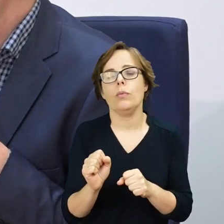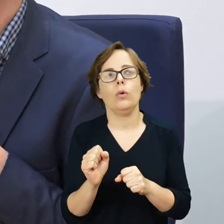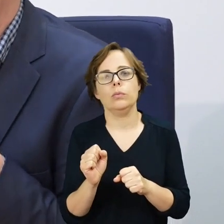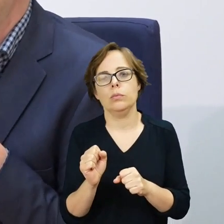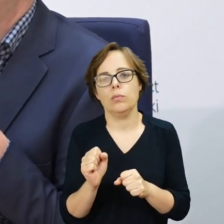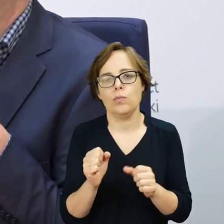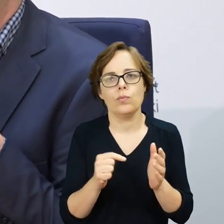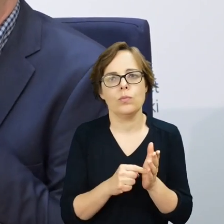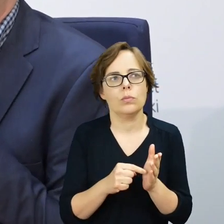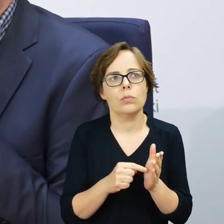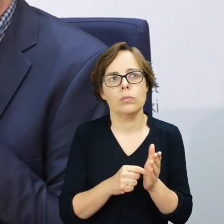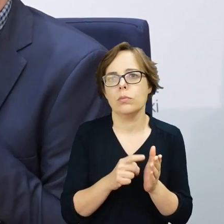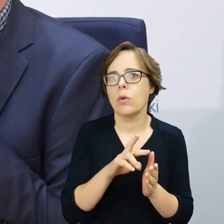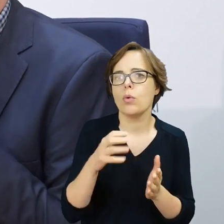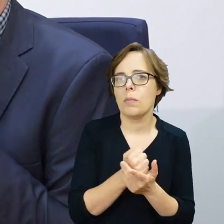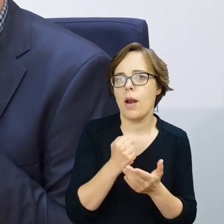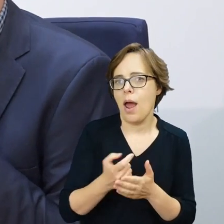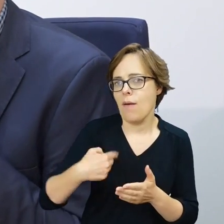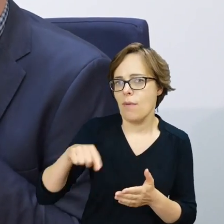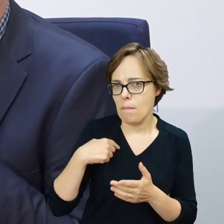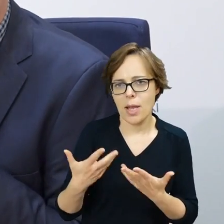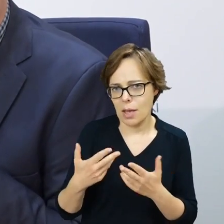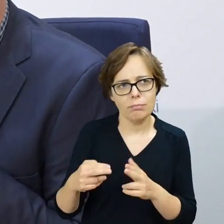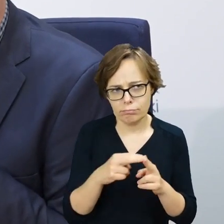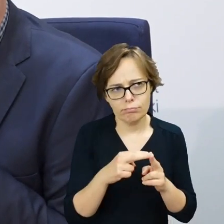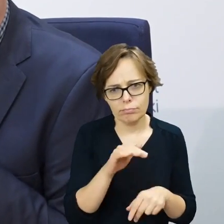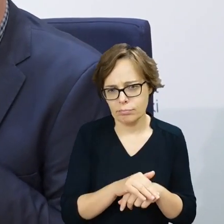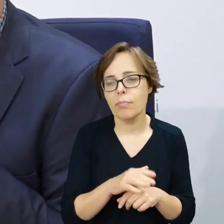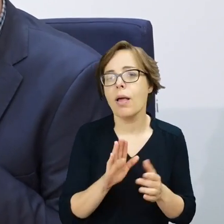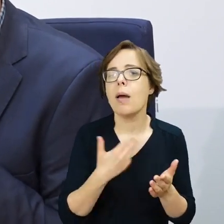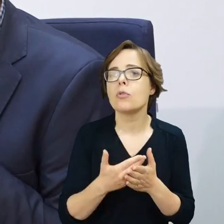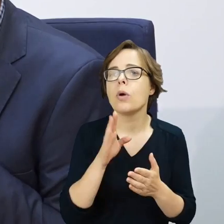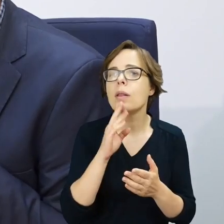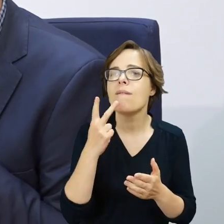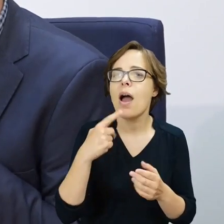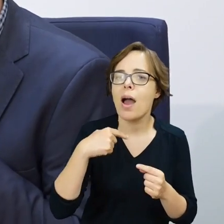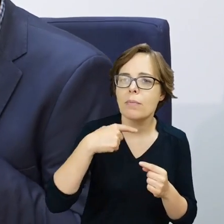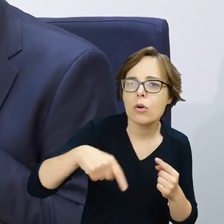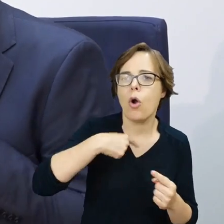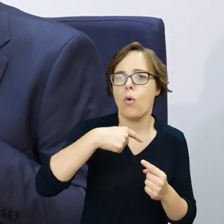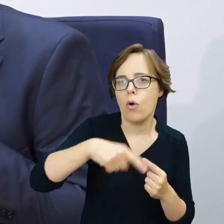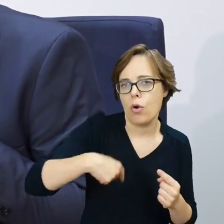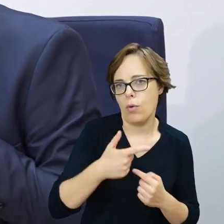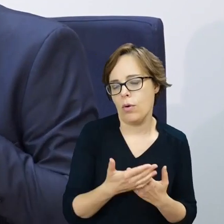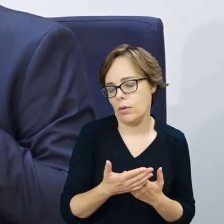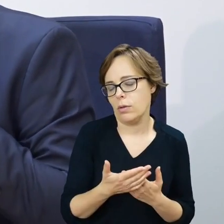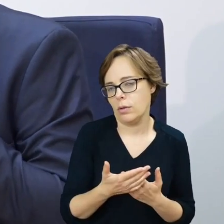kółka, które wprowadziłem, to wszyscy wiemy, że to jest bez sensu. I chyba nie będę przedłużał, bo trochę jestem